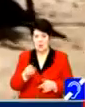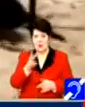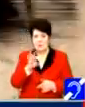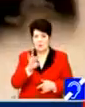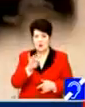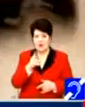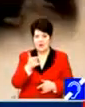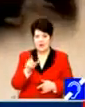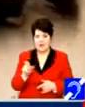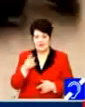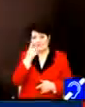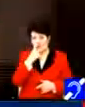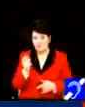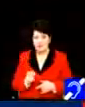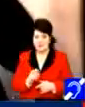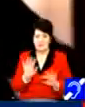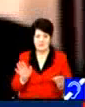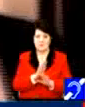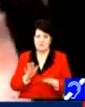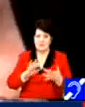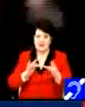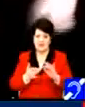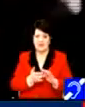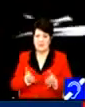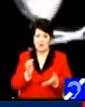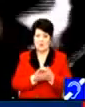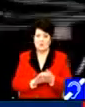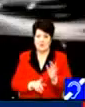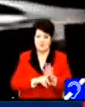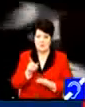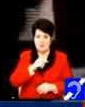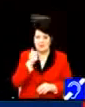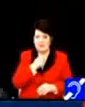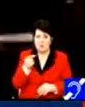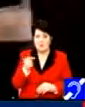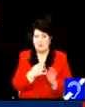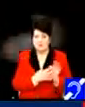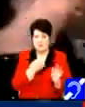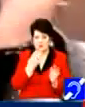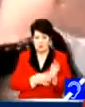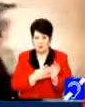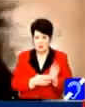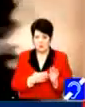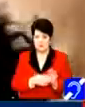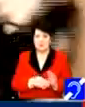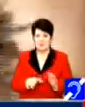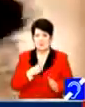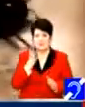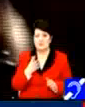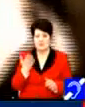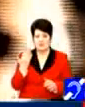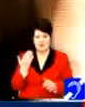The Prodigy este o formație engleză de muzică electronică. A devenit cunoscută la începutul anilor 1990, odată cu hiturile Breathe